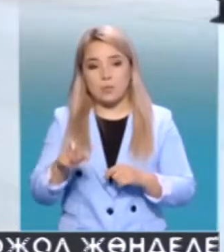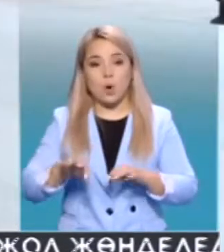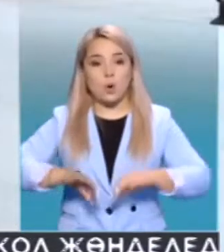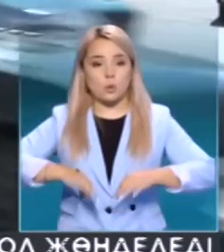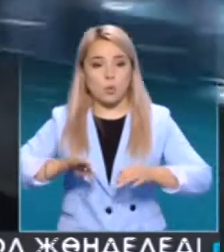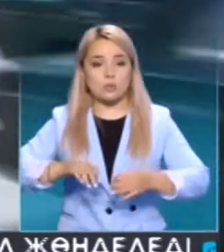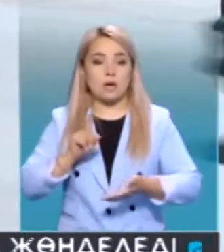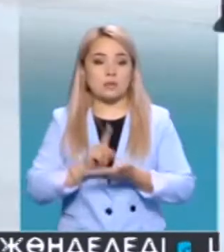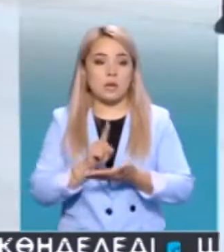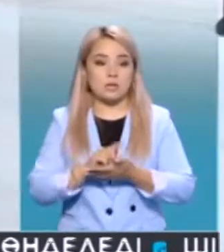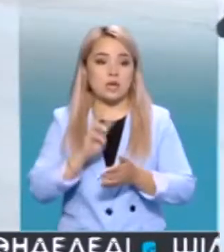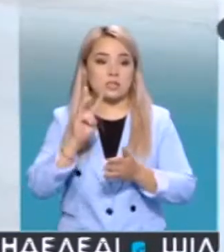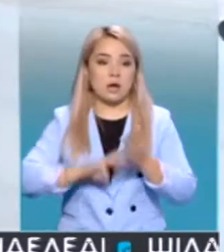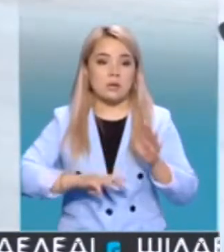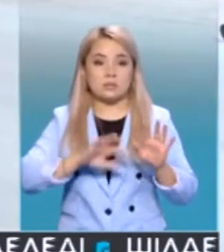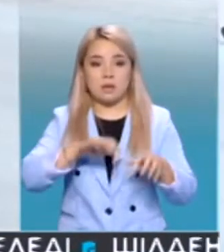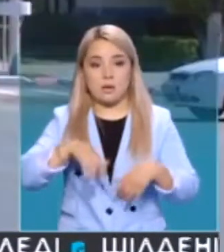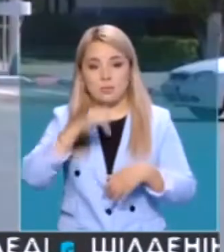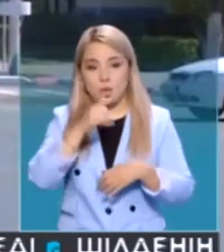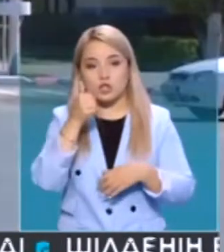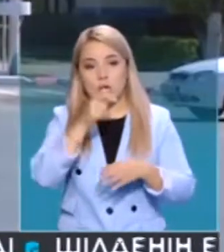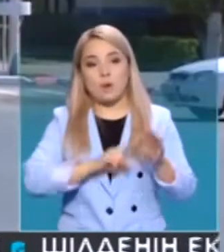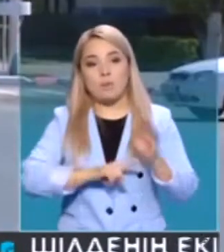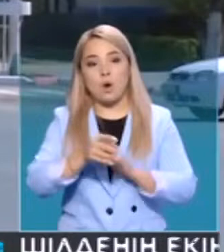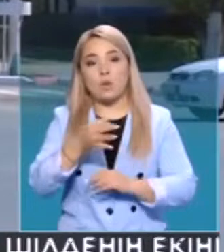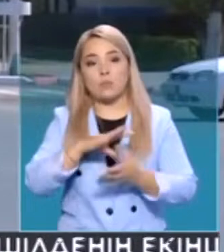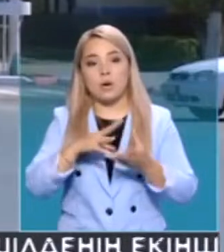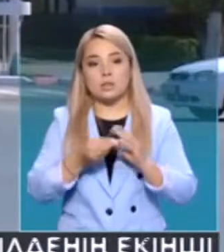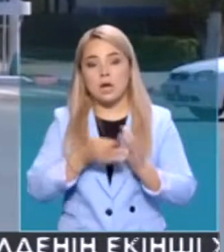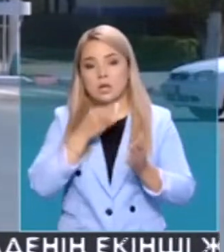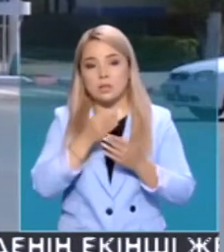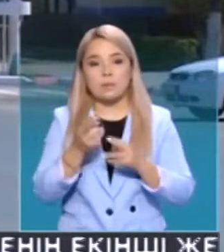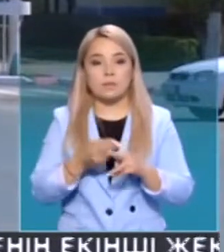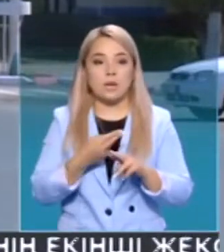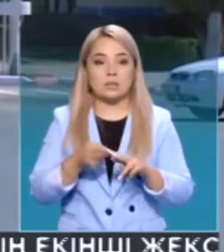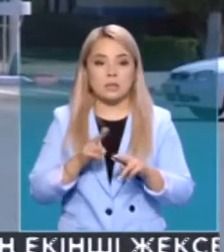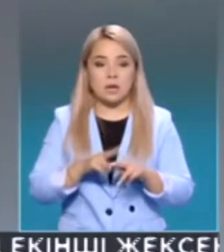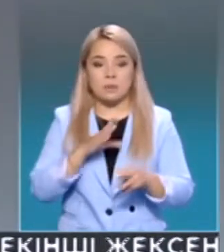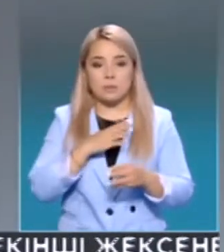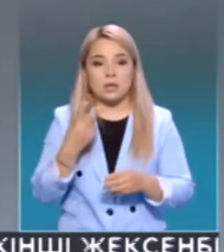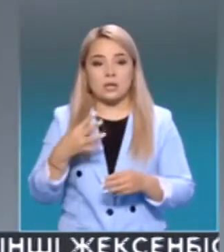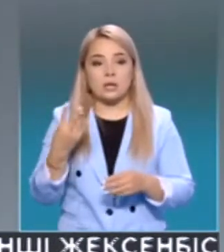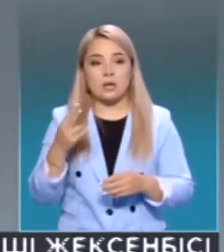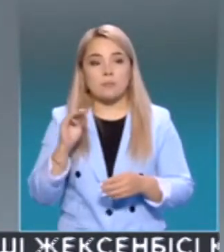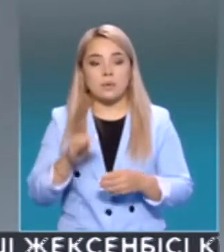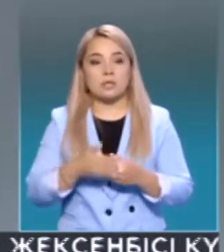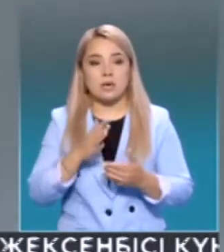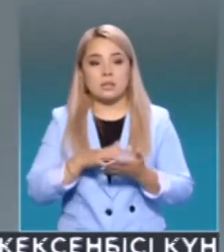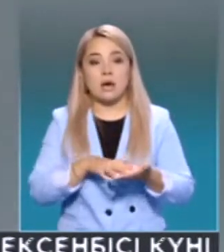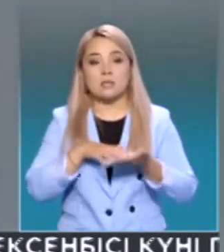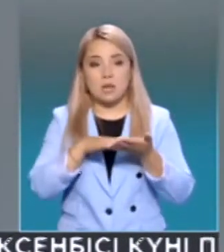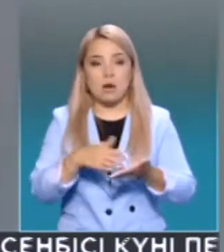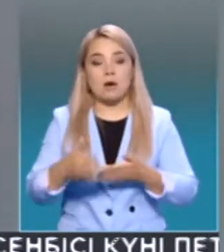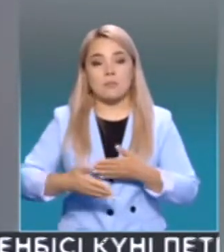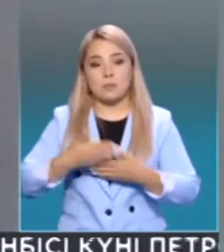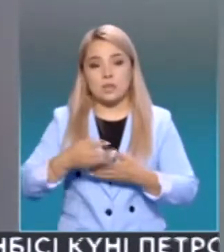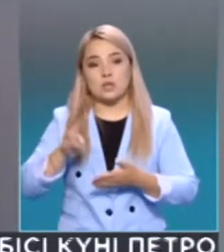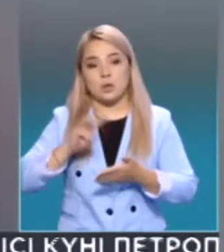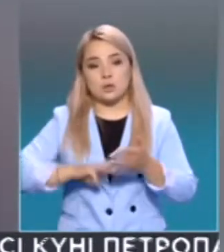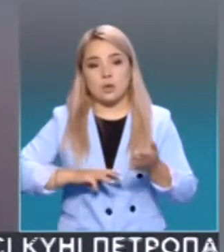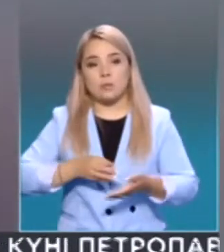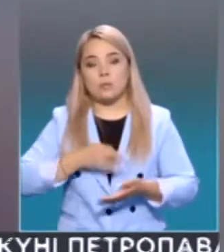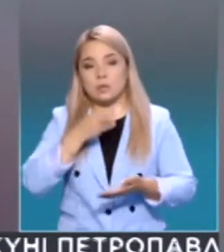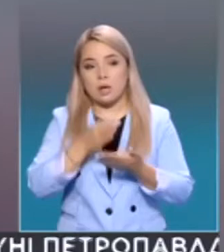көліктері айып тұрағына қойылды. Жыл басынан бері облыс бойынша жауапсыз жүргізушілерге 42 мыңдай хаттама толтырылып, әкімшілік айыппұл